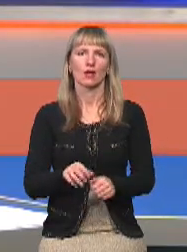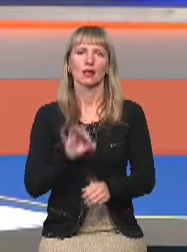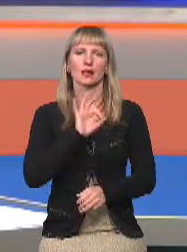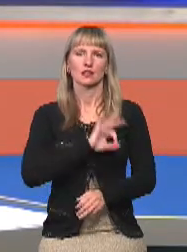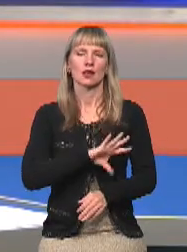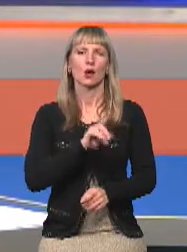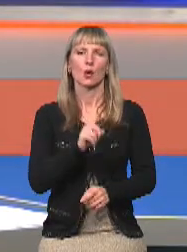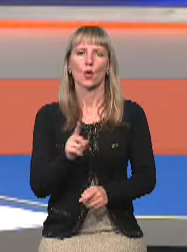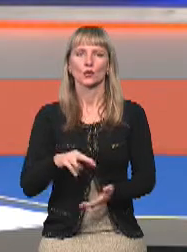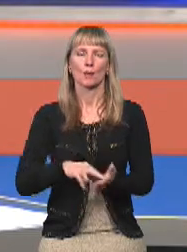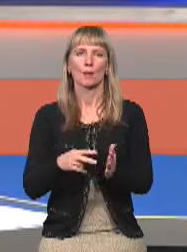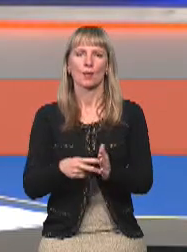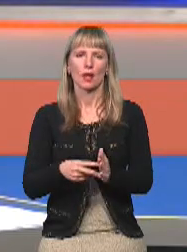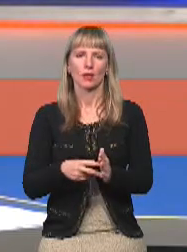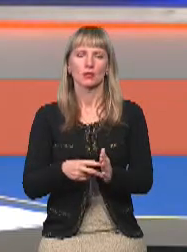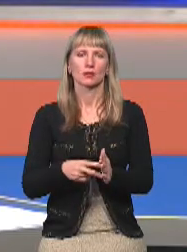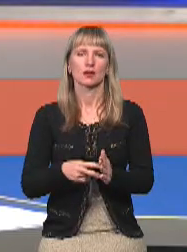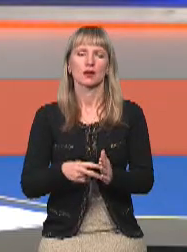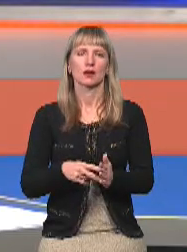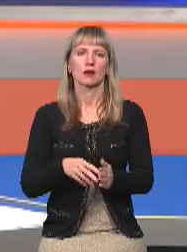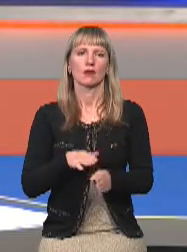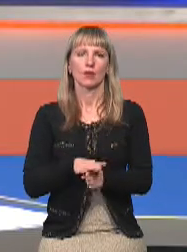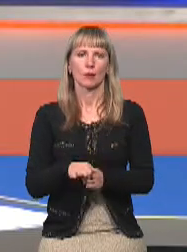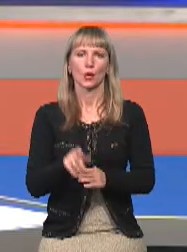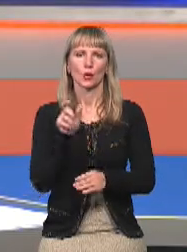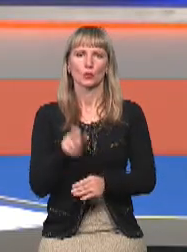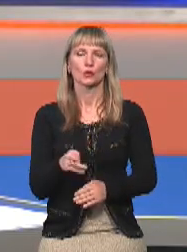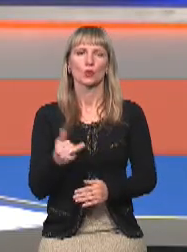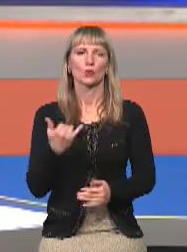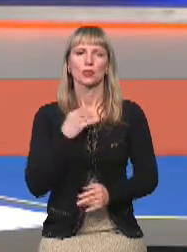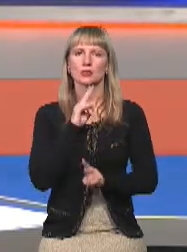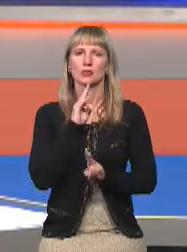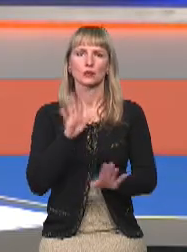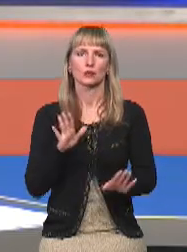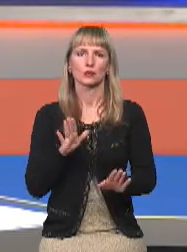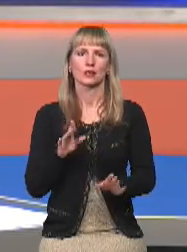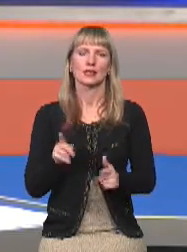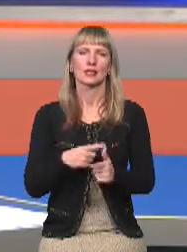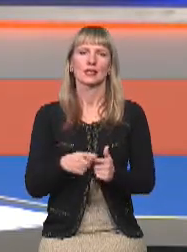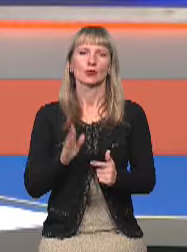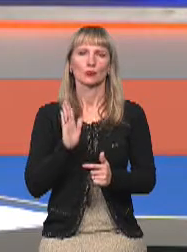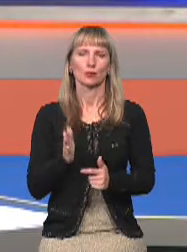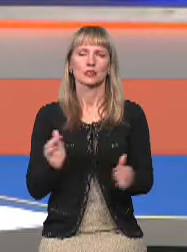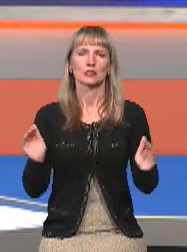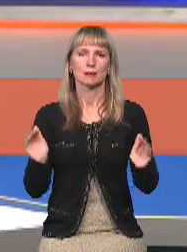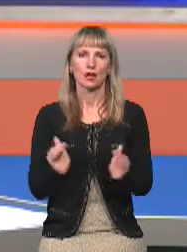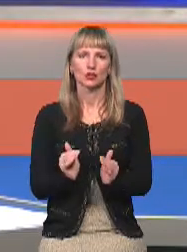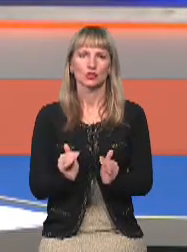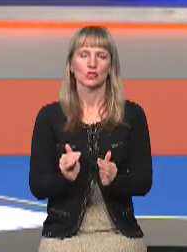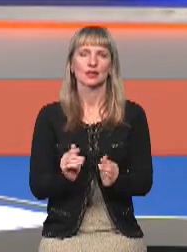кожен цей план заходів з дотримання прав людини, то, власне, в нас не буде, або зменшення буде